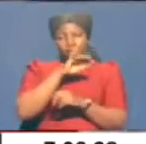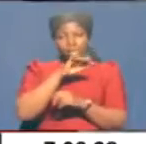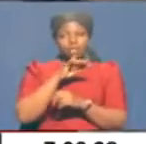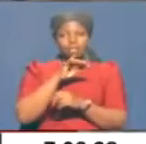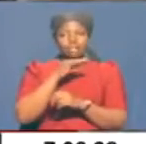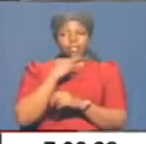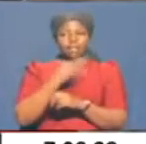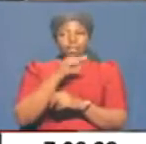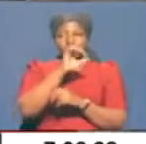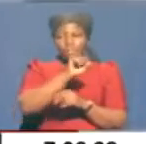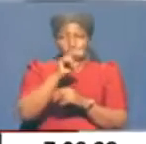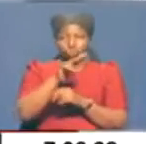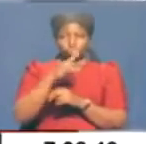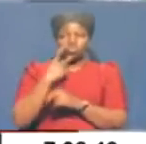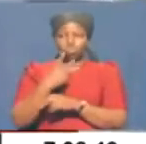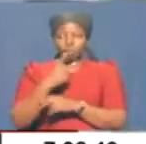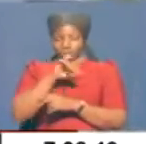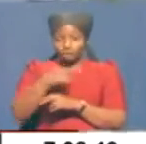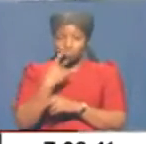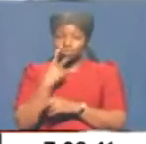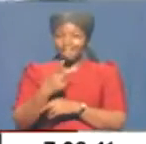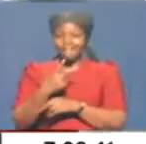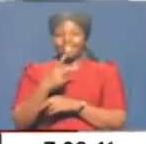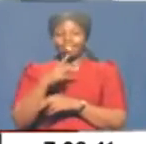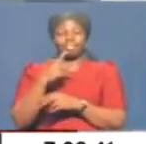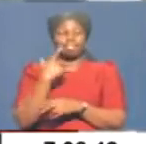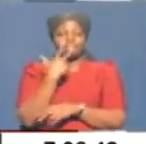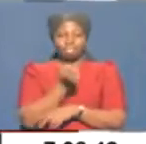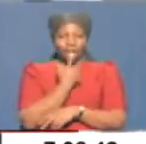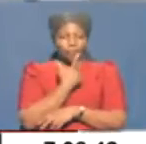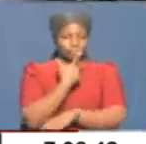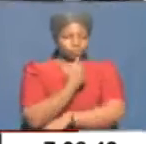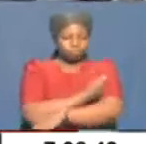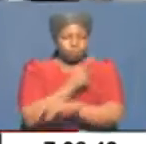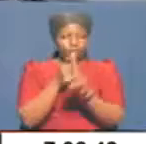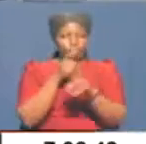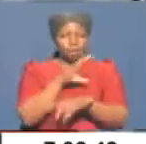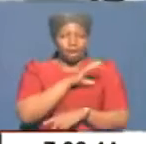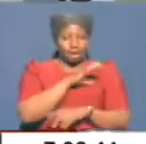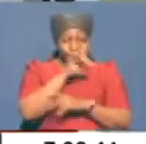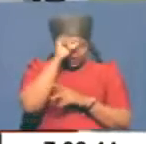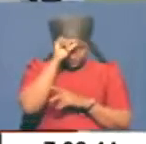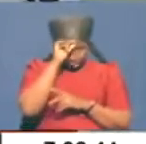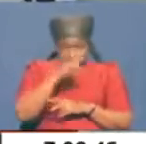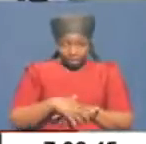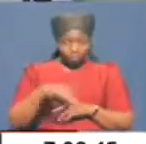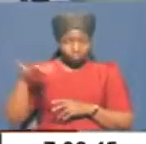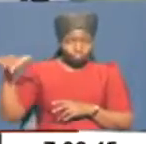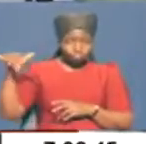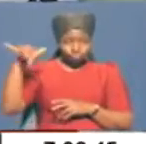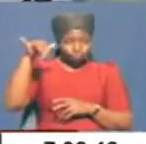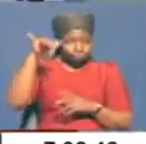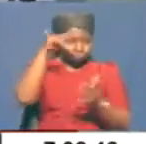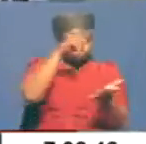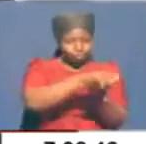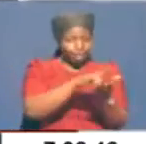358,200 ya AstraZeneca kutoka kwa serikali ya Canada. Ndege iliyobeba dosi hizo ilitoa kwenye uwanja wa ndege wa kimataifa wa